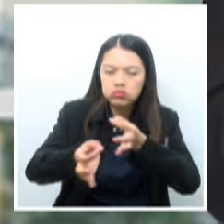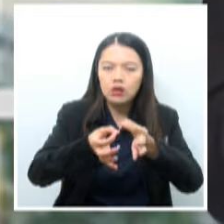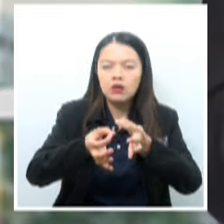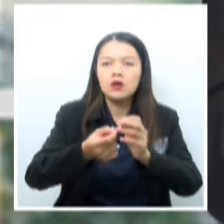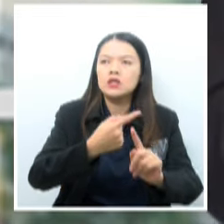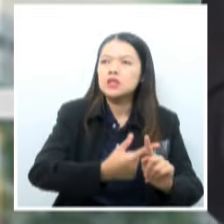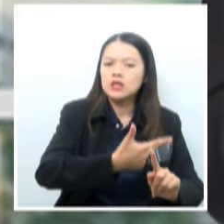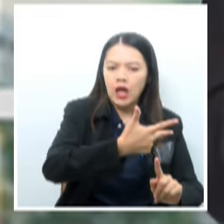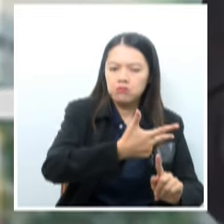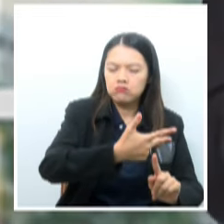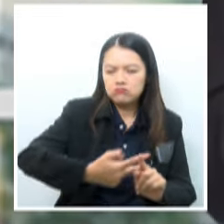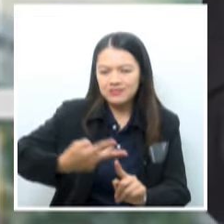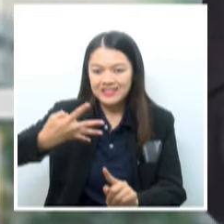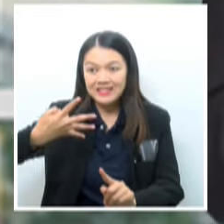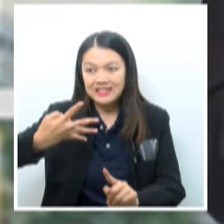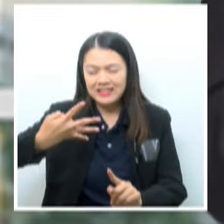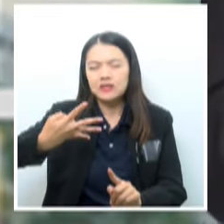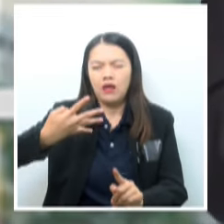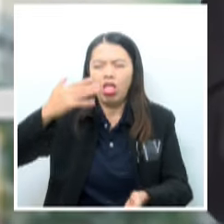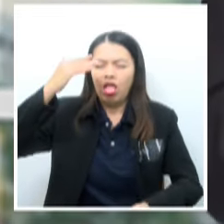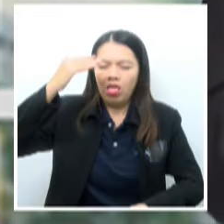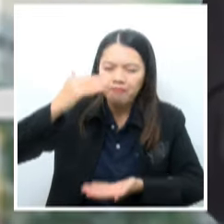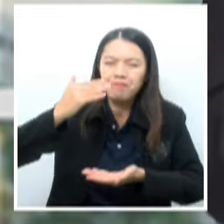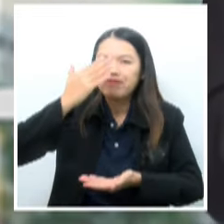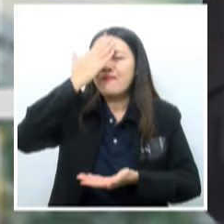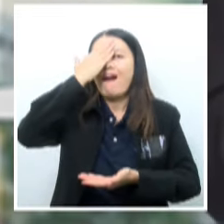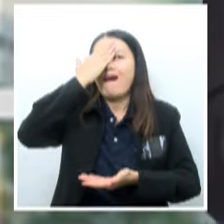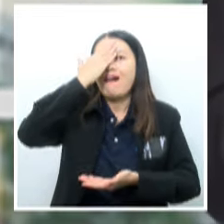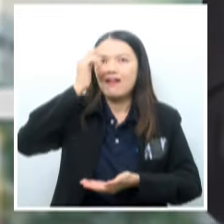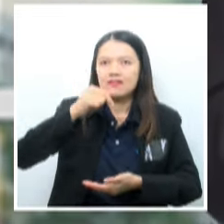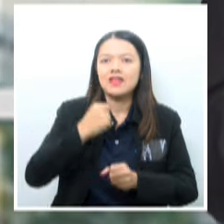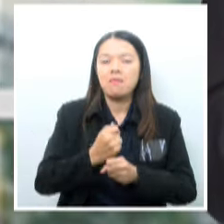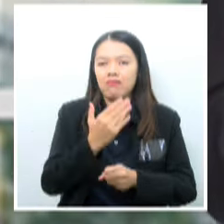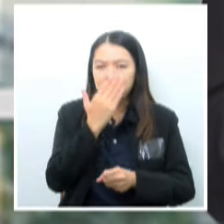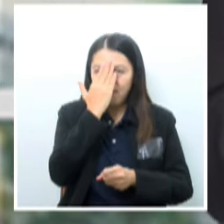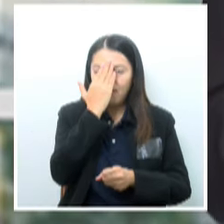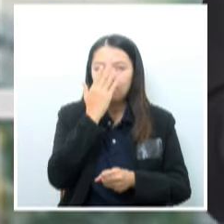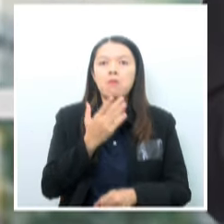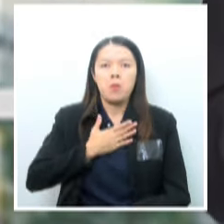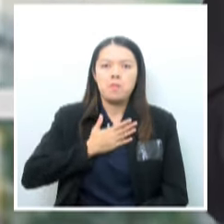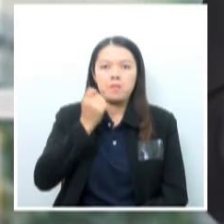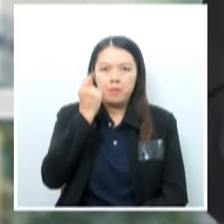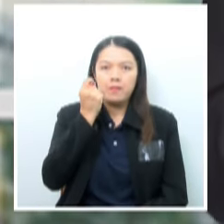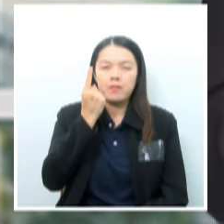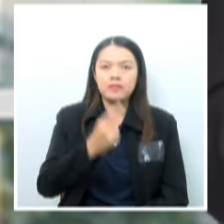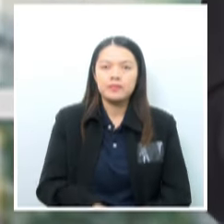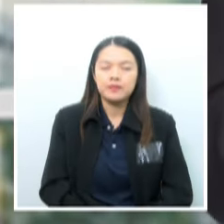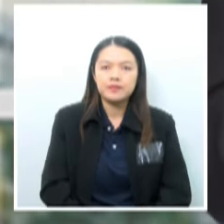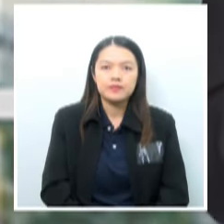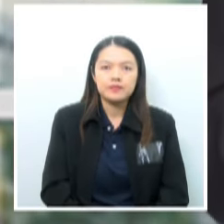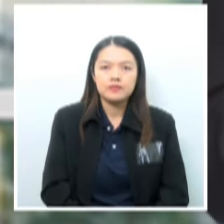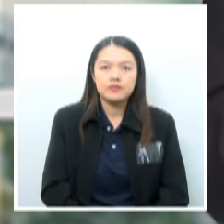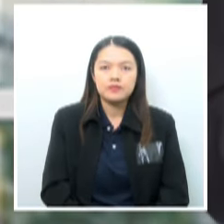ในเดือนมีนาคมถึงเดือนเมษายนเนี่ยมันก็กระชั้นชิดนะครับซึ่งผมเข้าใจดีในประเด็นนี้